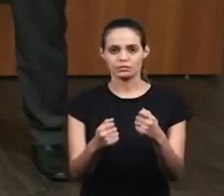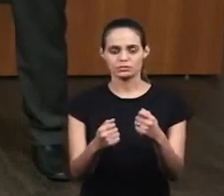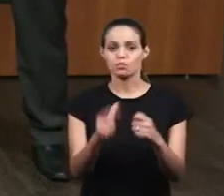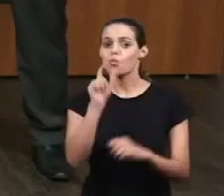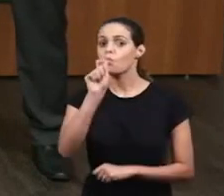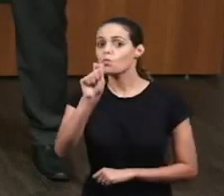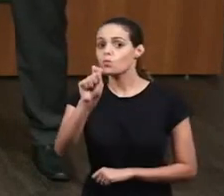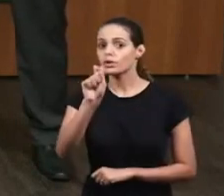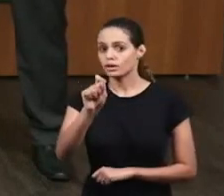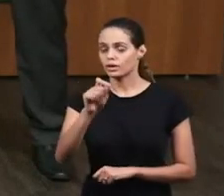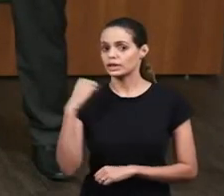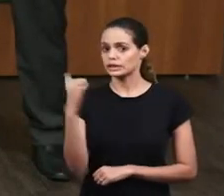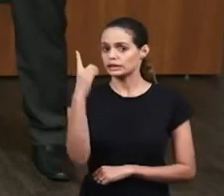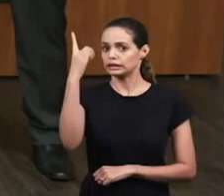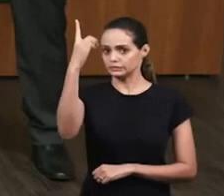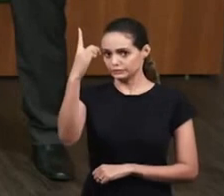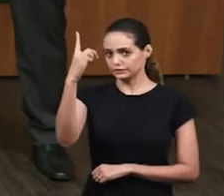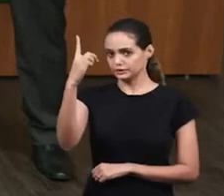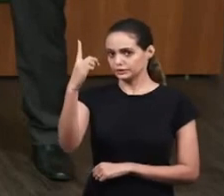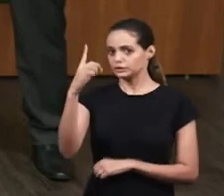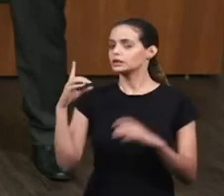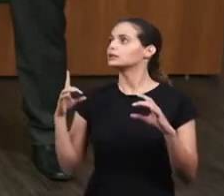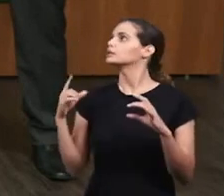Ein wunderbarer Typ des Herrn Jesus,